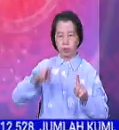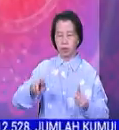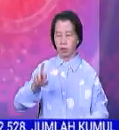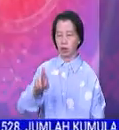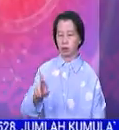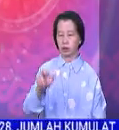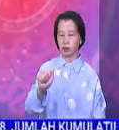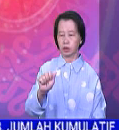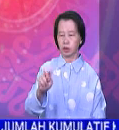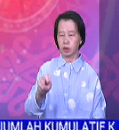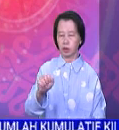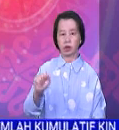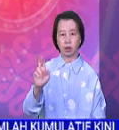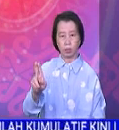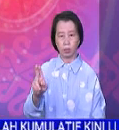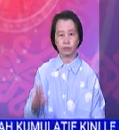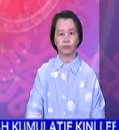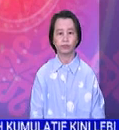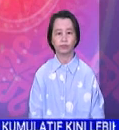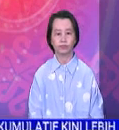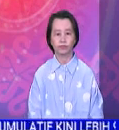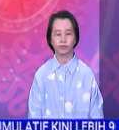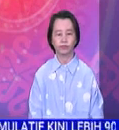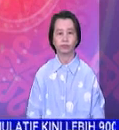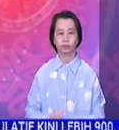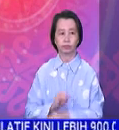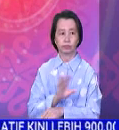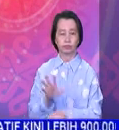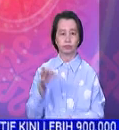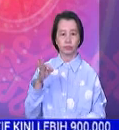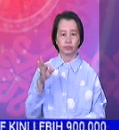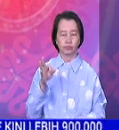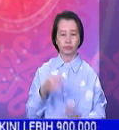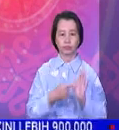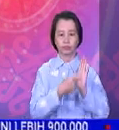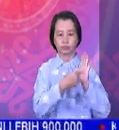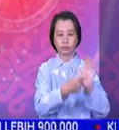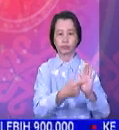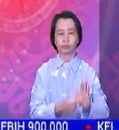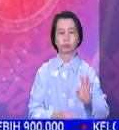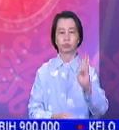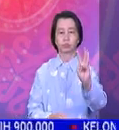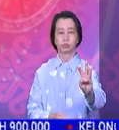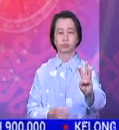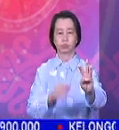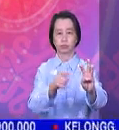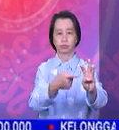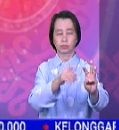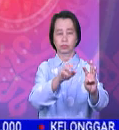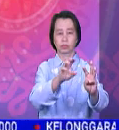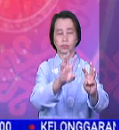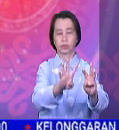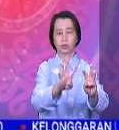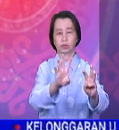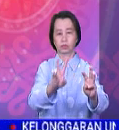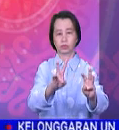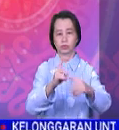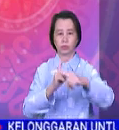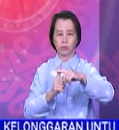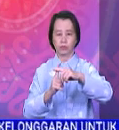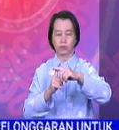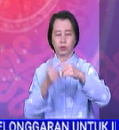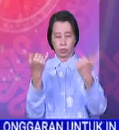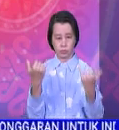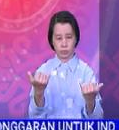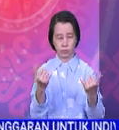Ranau sedikit perkembangan semasa covid-19 Sabah mencatatkan 647 kes positif baharu